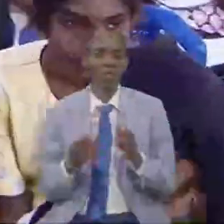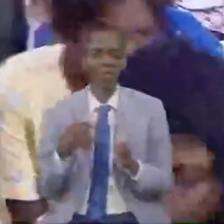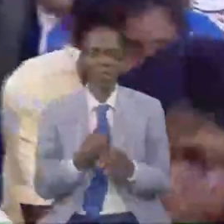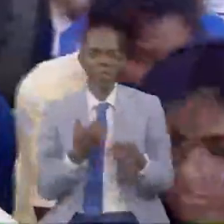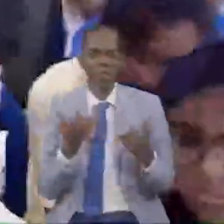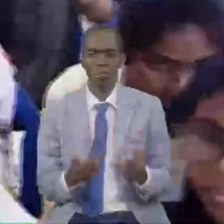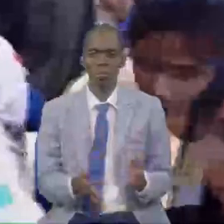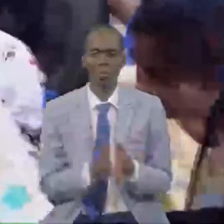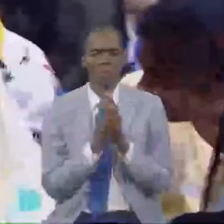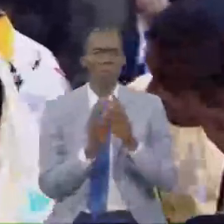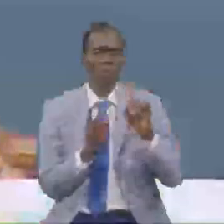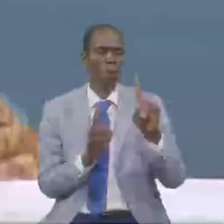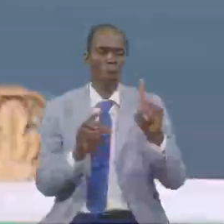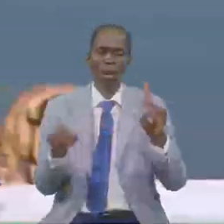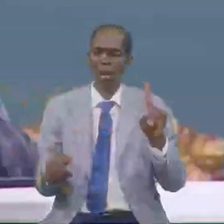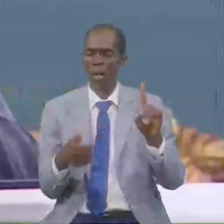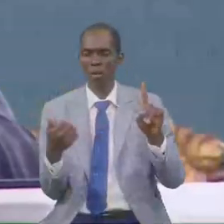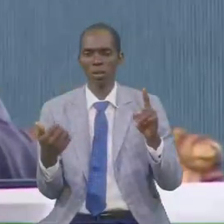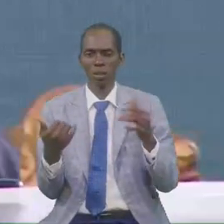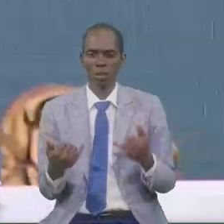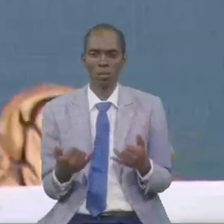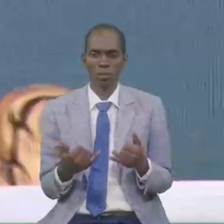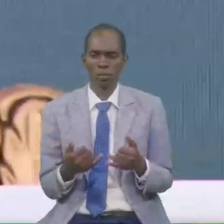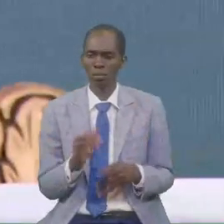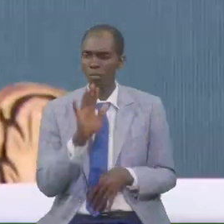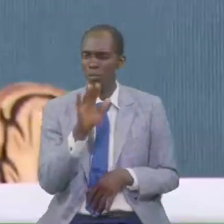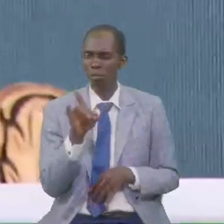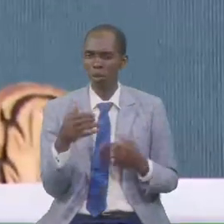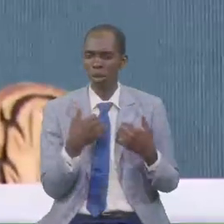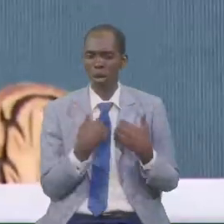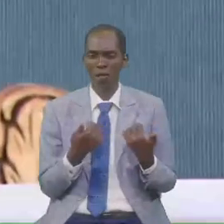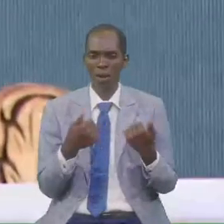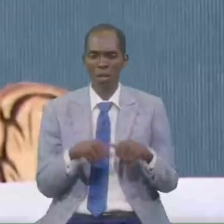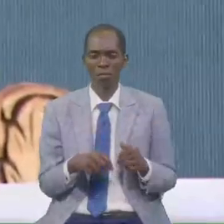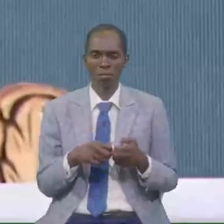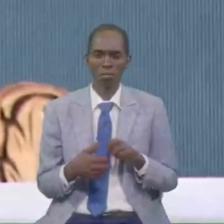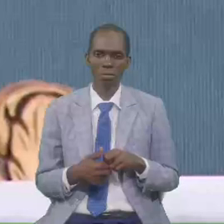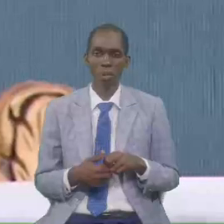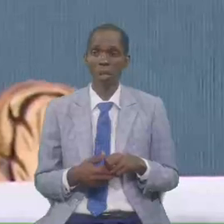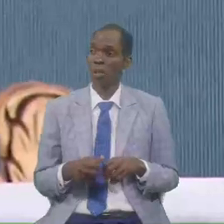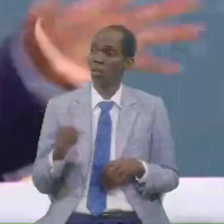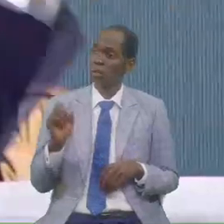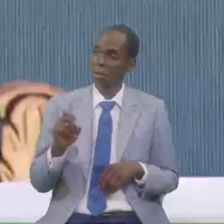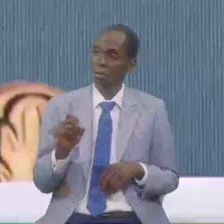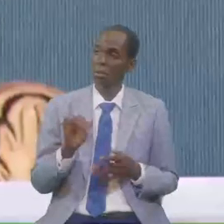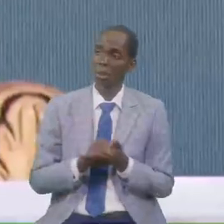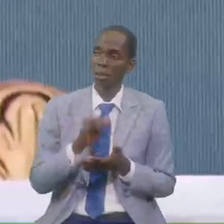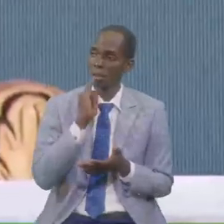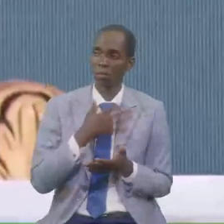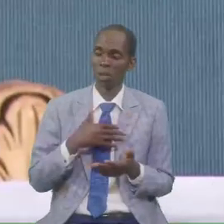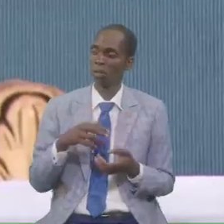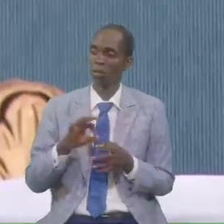Si nous commençons à nous demander les uns aux autres, est-ce que tu as une épine? Oui, dans la